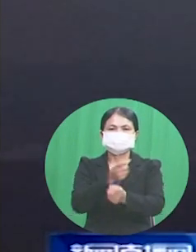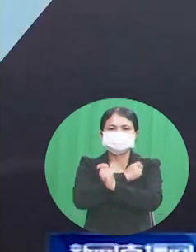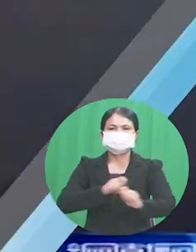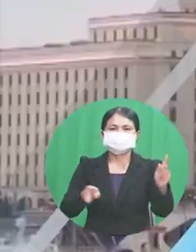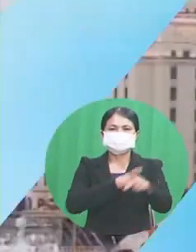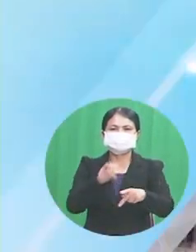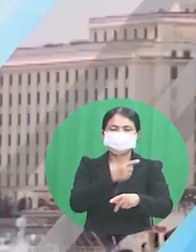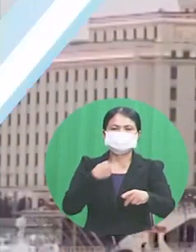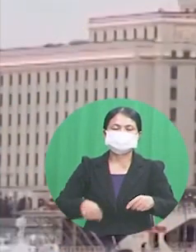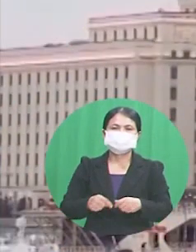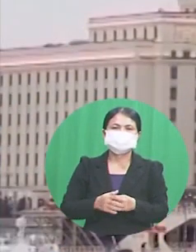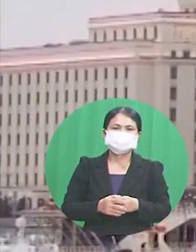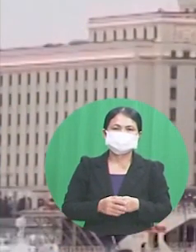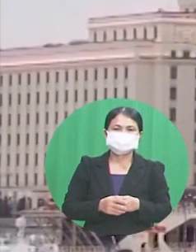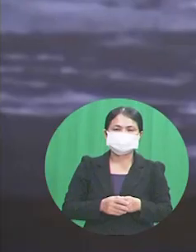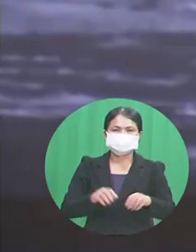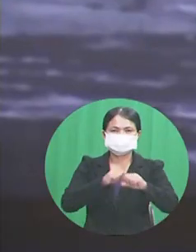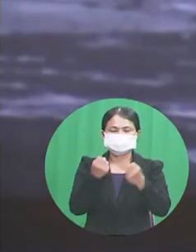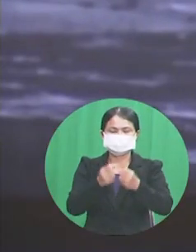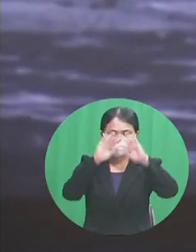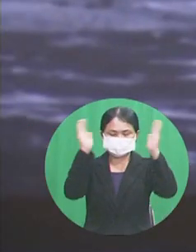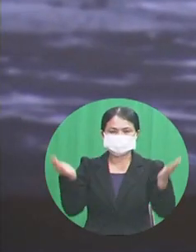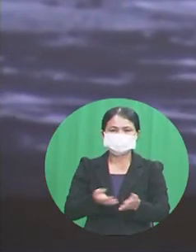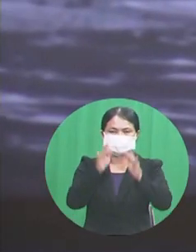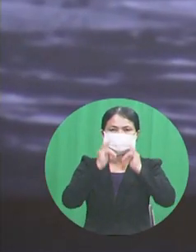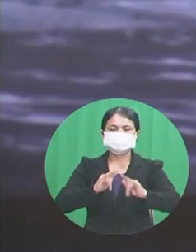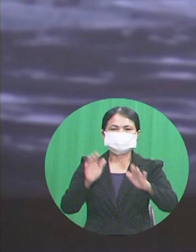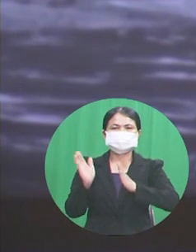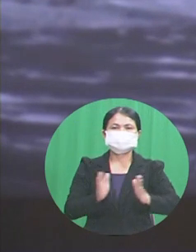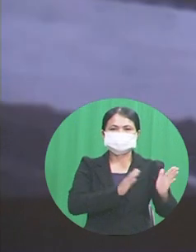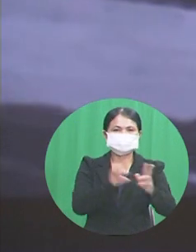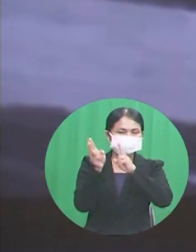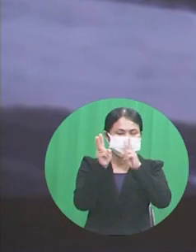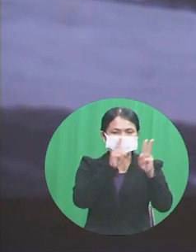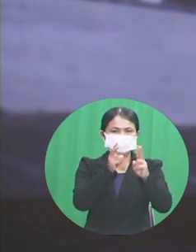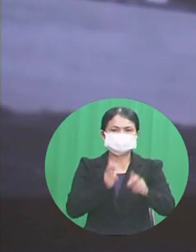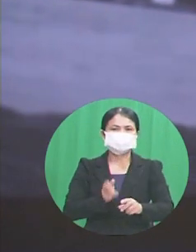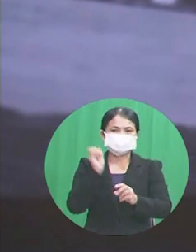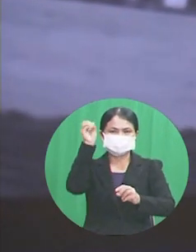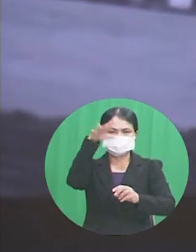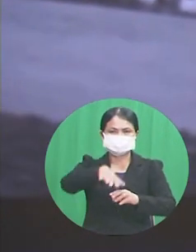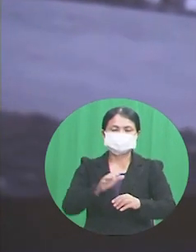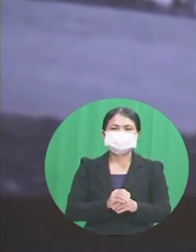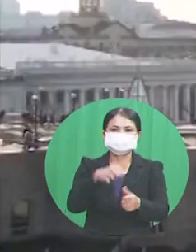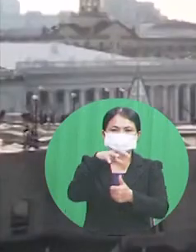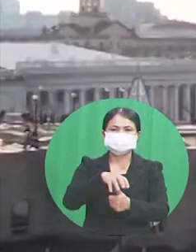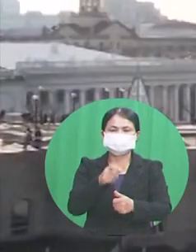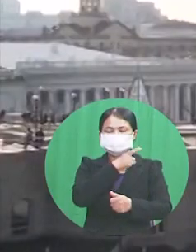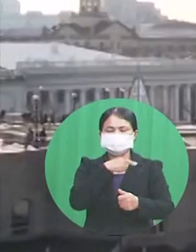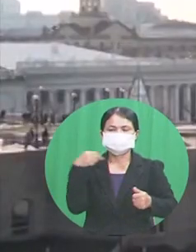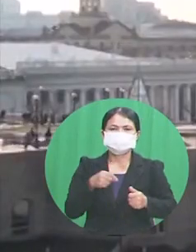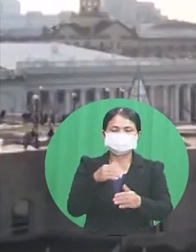នចិនអង្គការសហប្រជាជាតិប្រកាសផែនការស៊ើបអង្កេតលើការបាញ់ខ្លោងទៅលើពន្ធនាគាររបស់រុស្ស៊ី